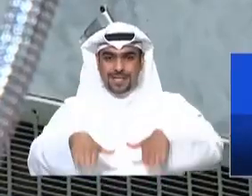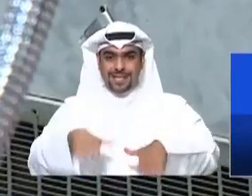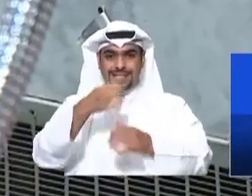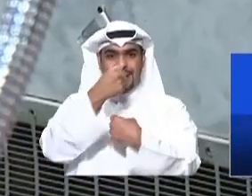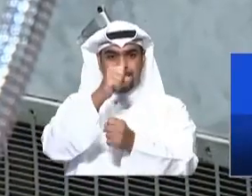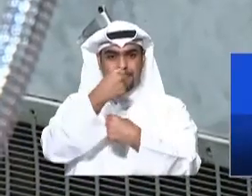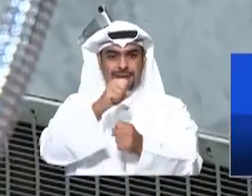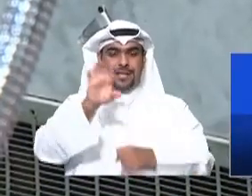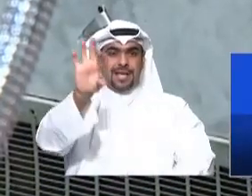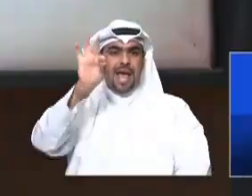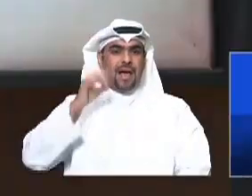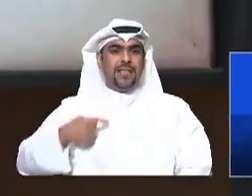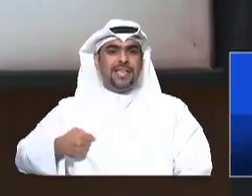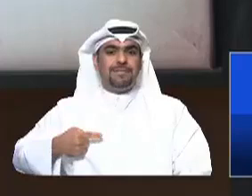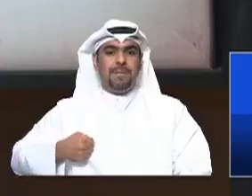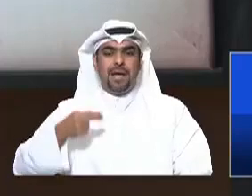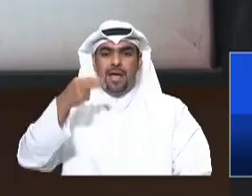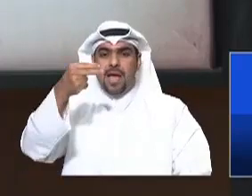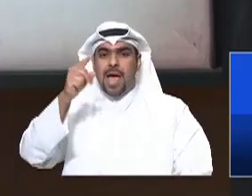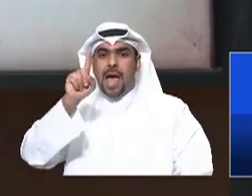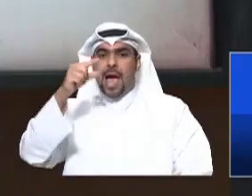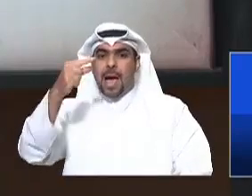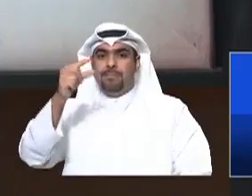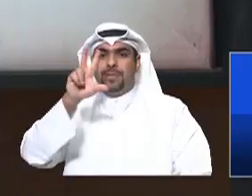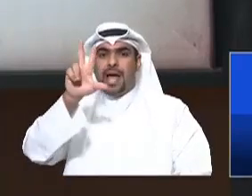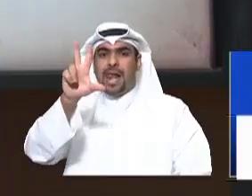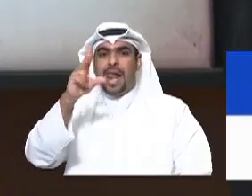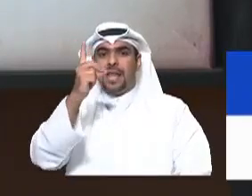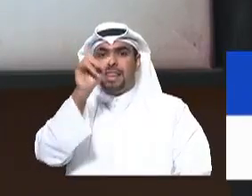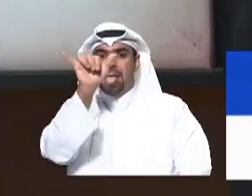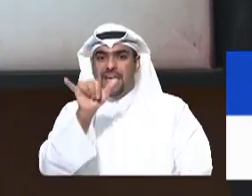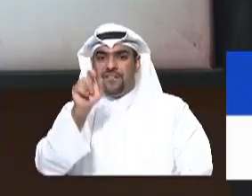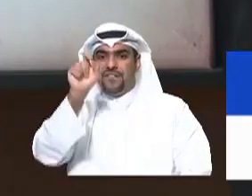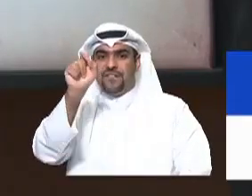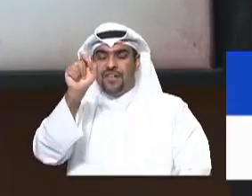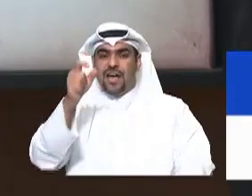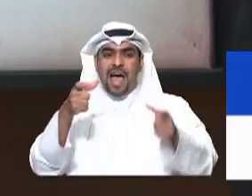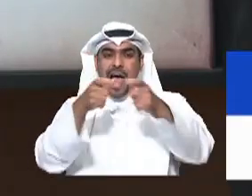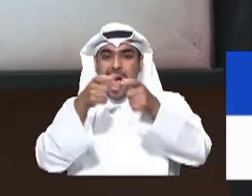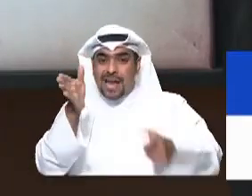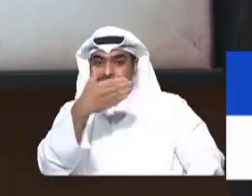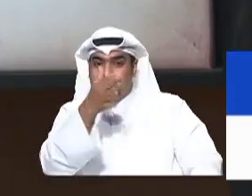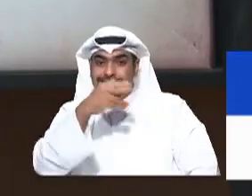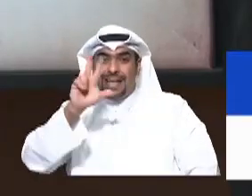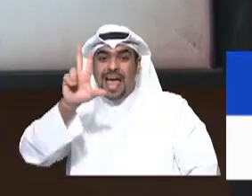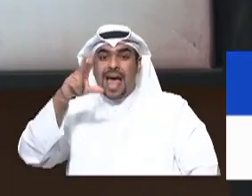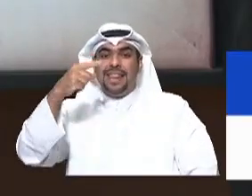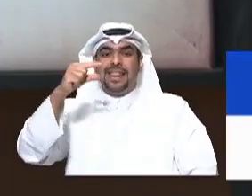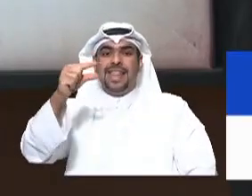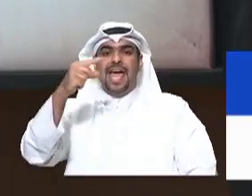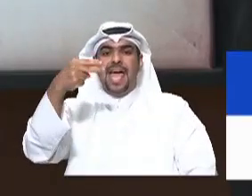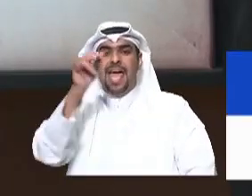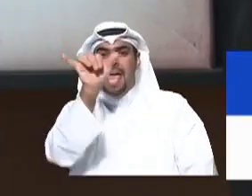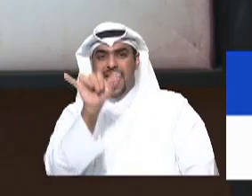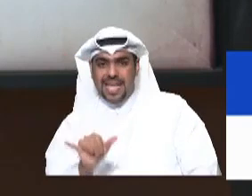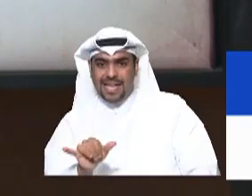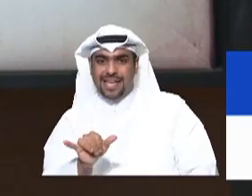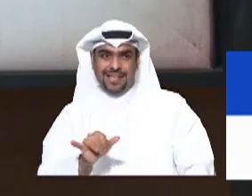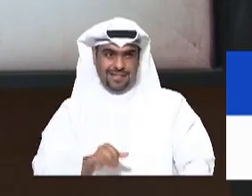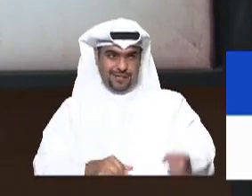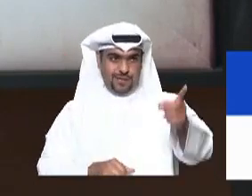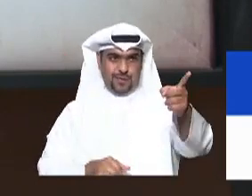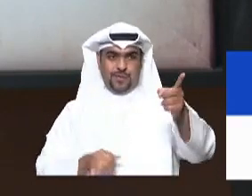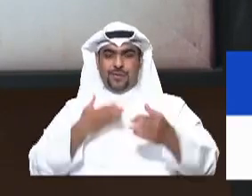عبد اللطيف الدعي. اليوم الحمد لله جلستنا كانت جلسة سلسة، تم اعتماد اجتماعات اللجان